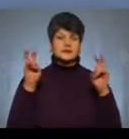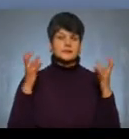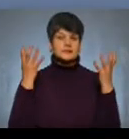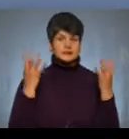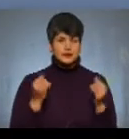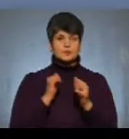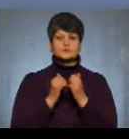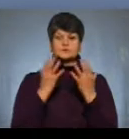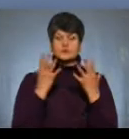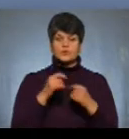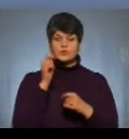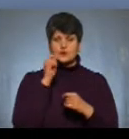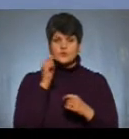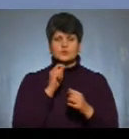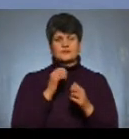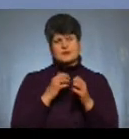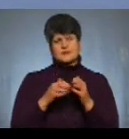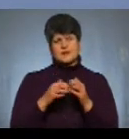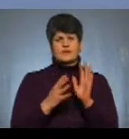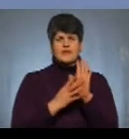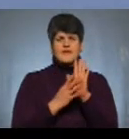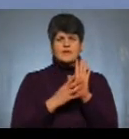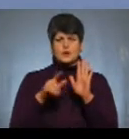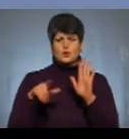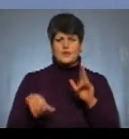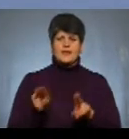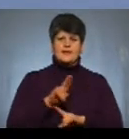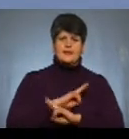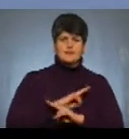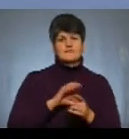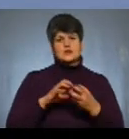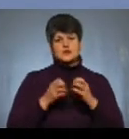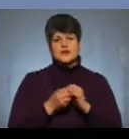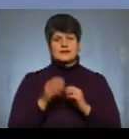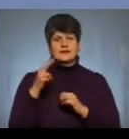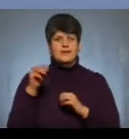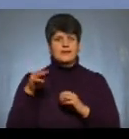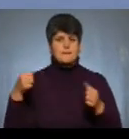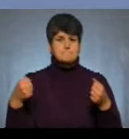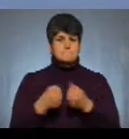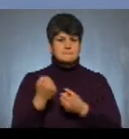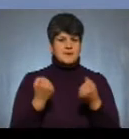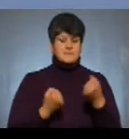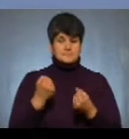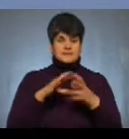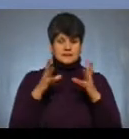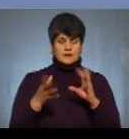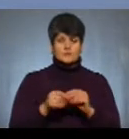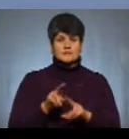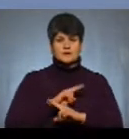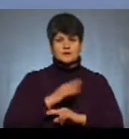Вітаю вас в ефірі «Тема дня». Щоденно в країні в середньому 9 людей гине в результаті ДТП. За минулий рік загалом